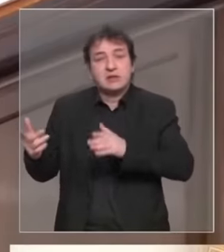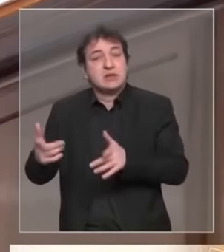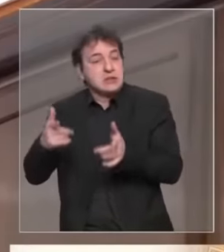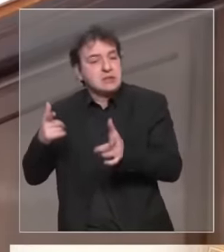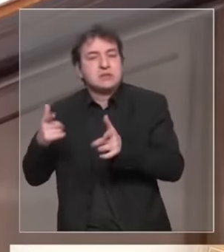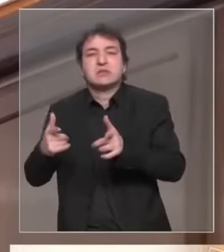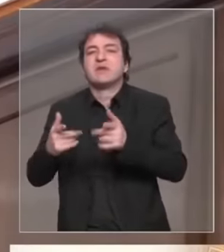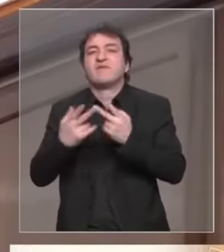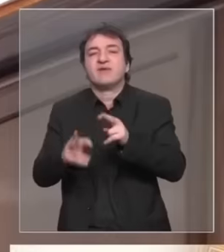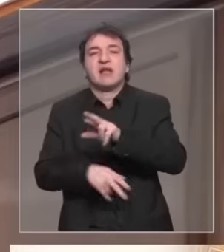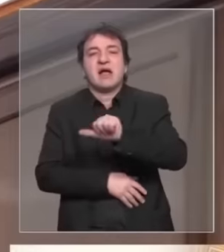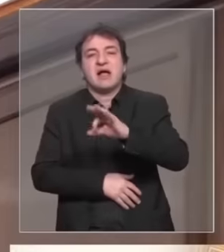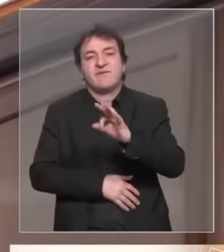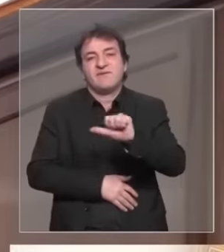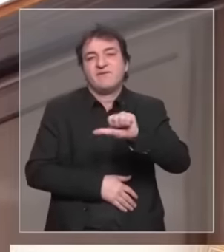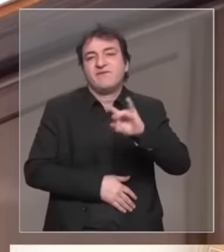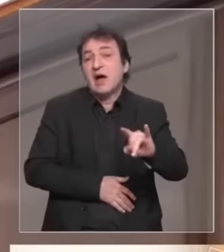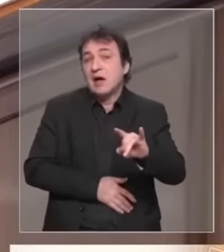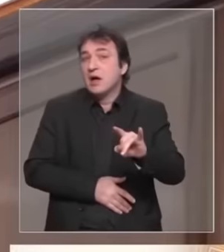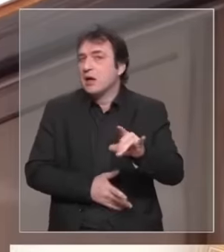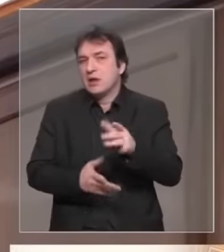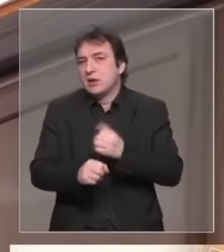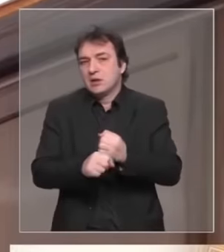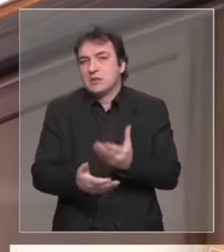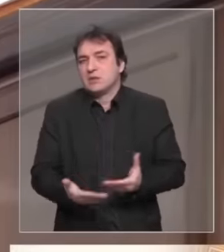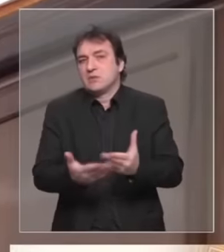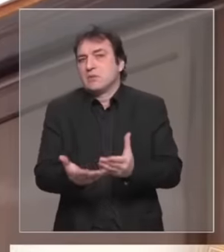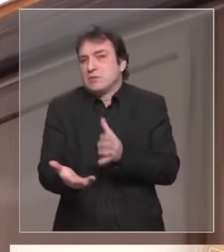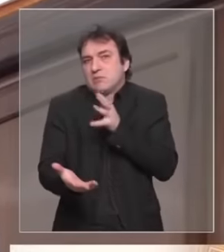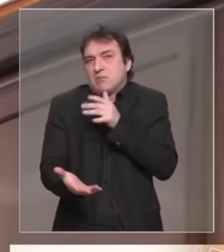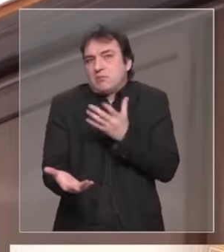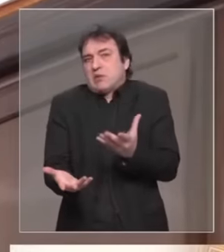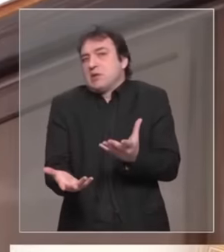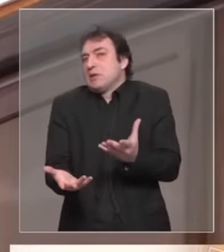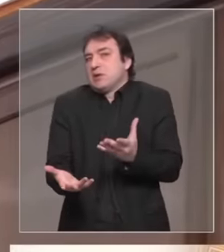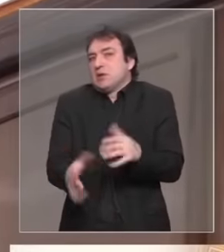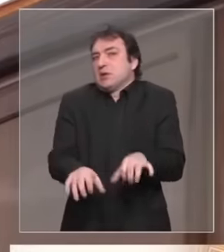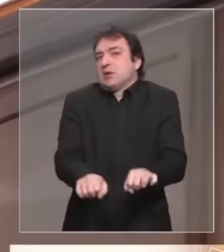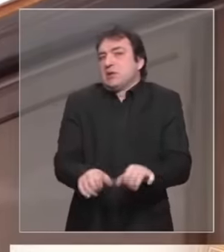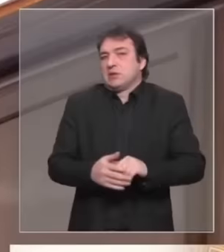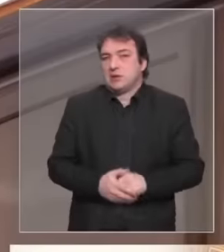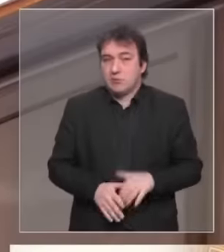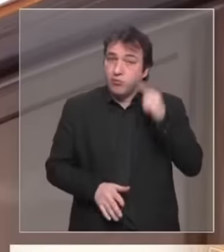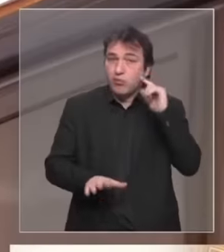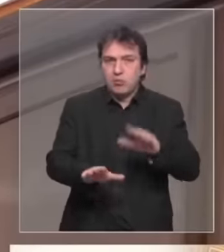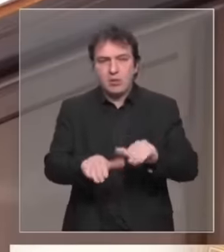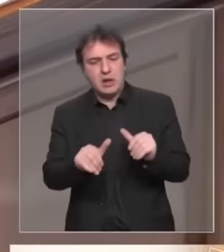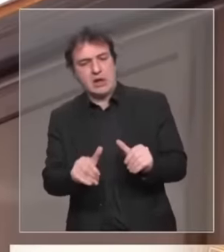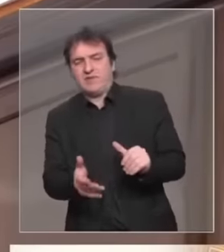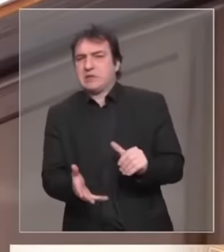situation intenable. Afin d'éviter un désastre, nous réitérons notre appel à un arrêt de